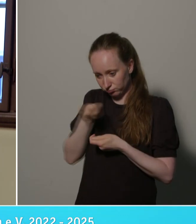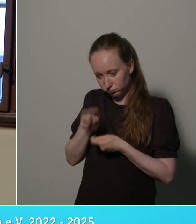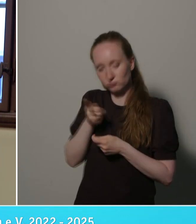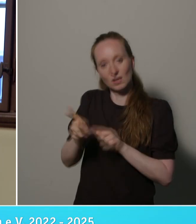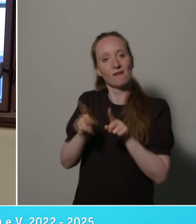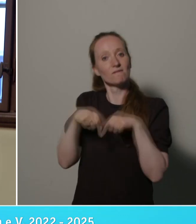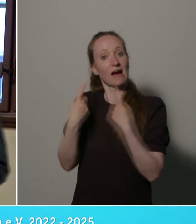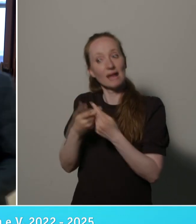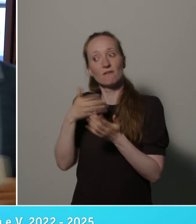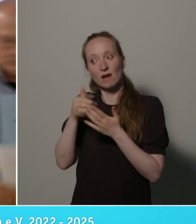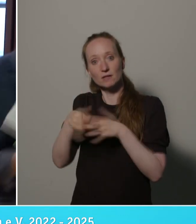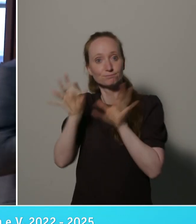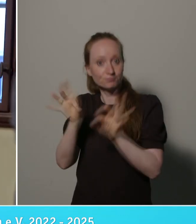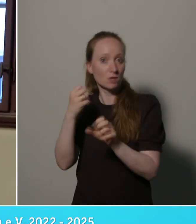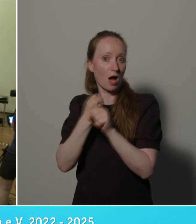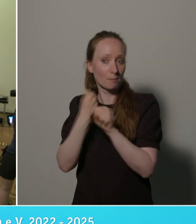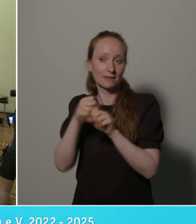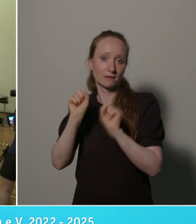Dank.